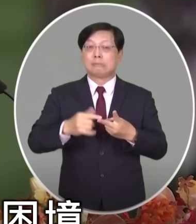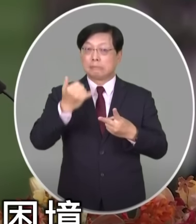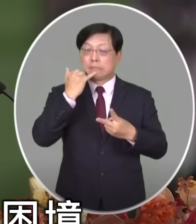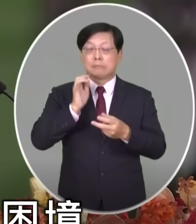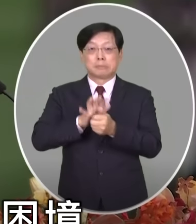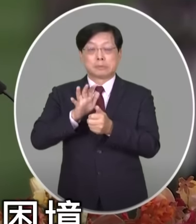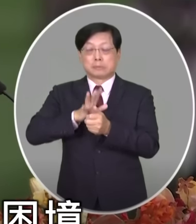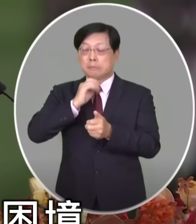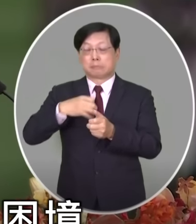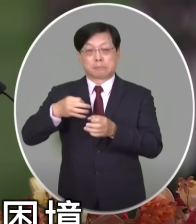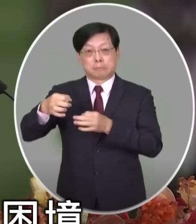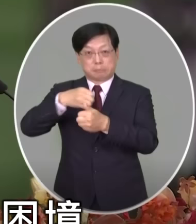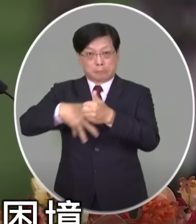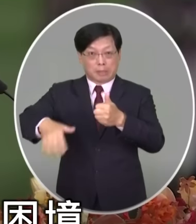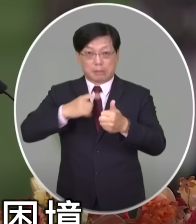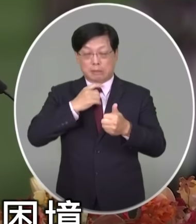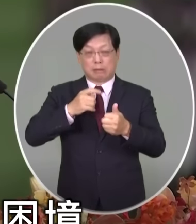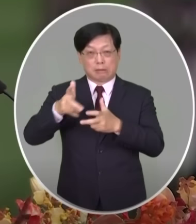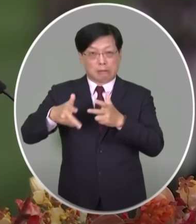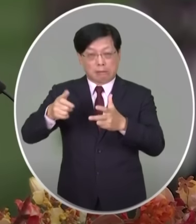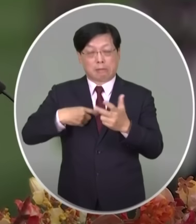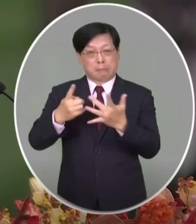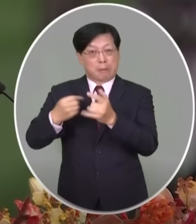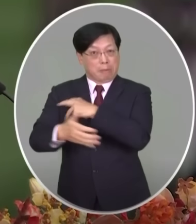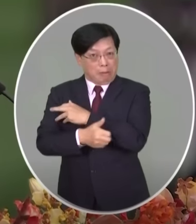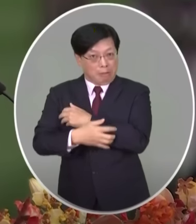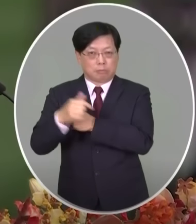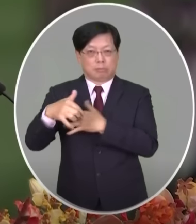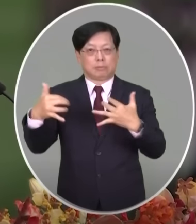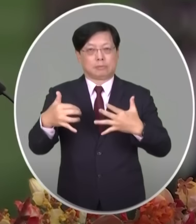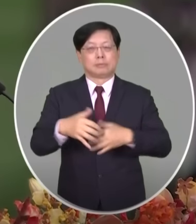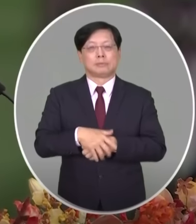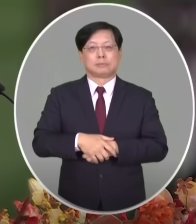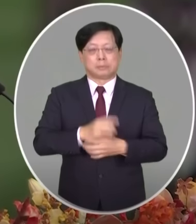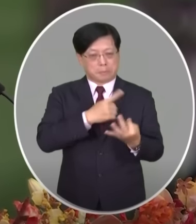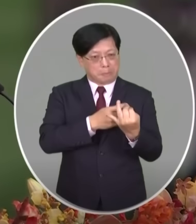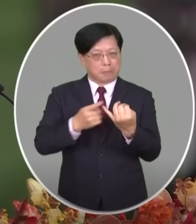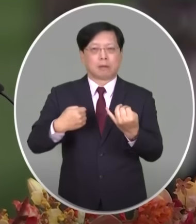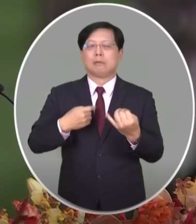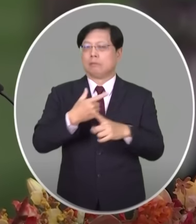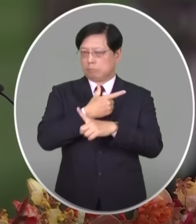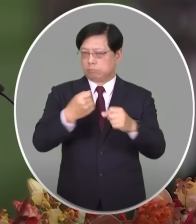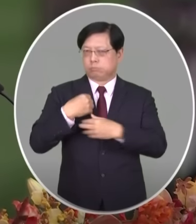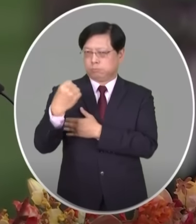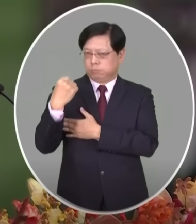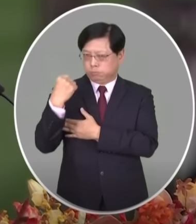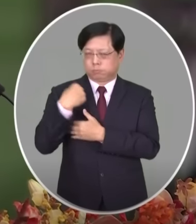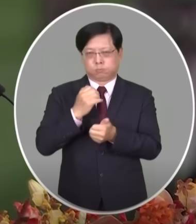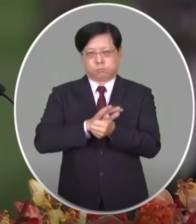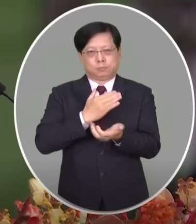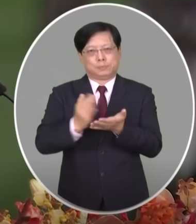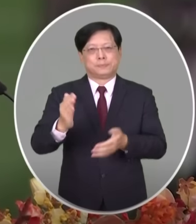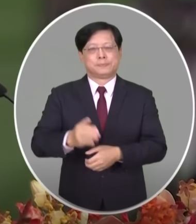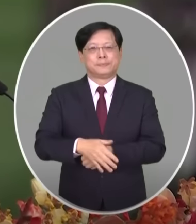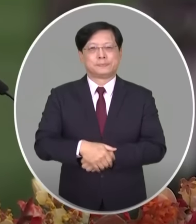业改善缺工的困境，这些问题我都会积极解决。